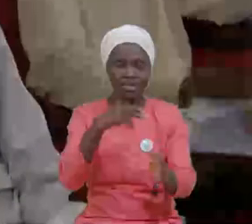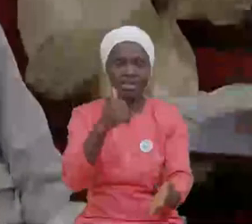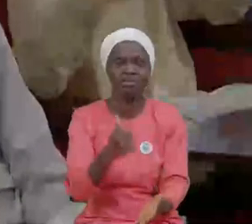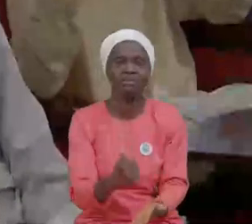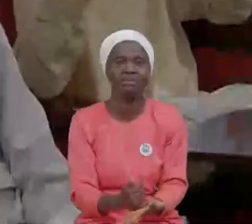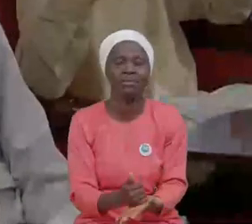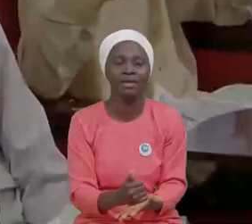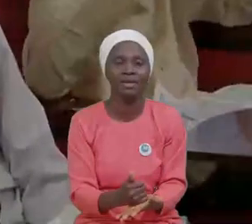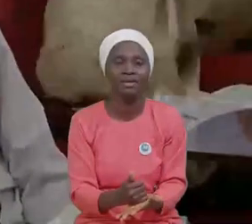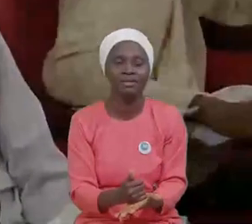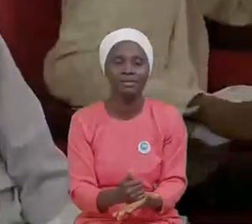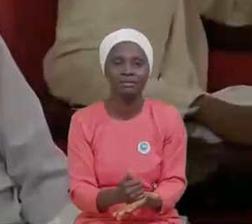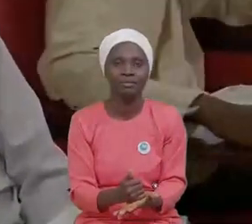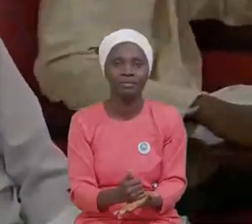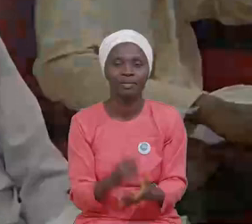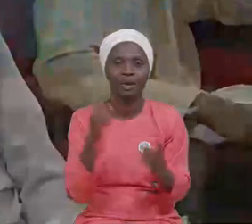nom de Jésus.